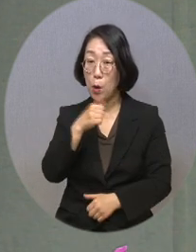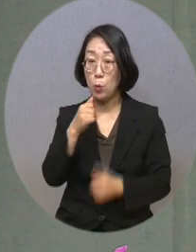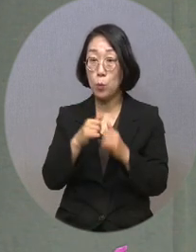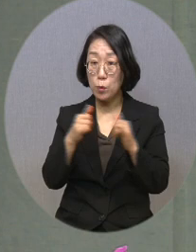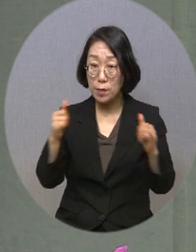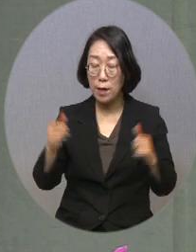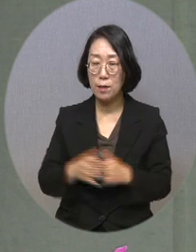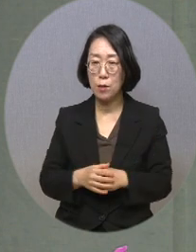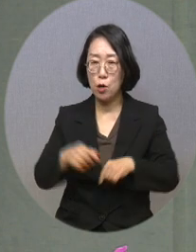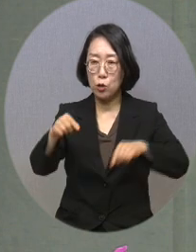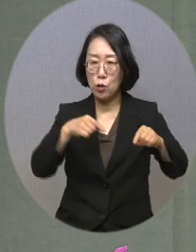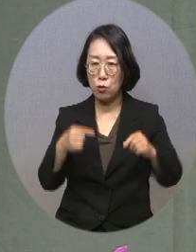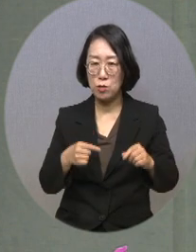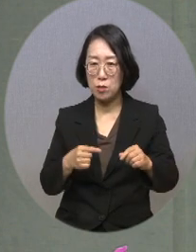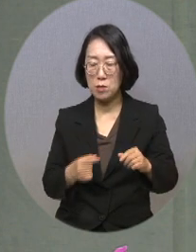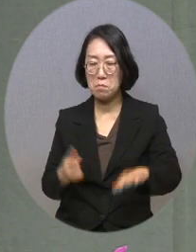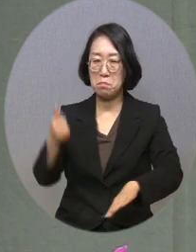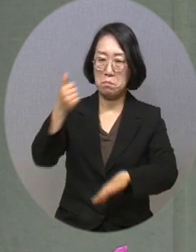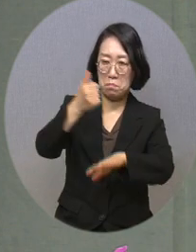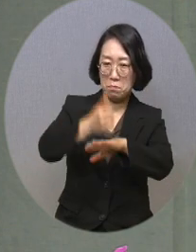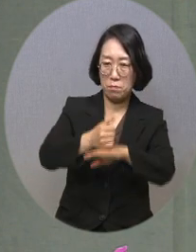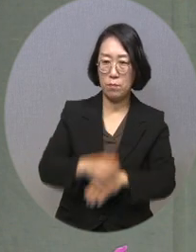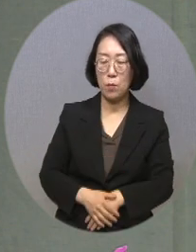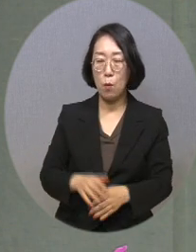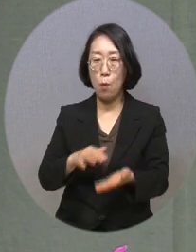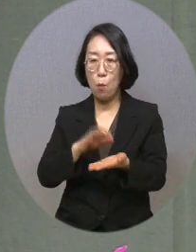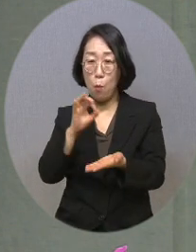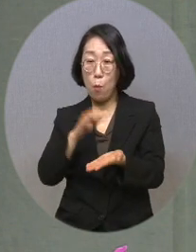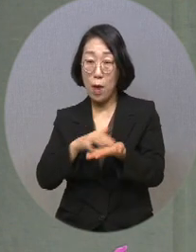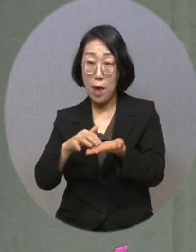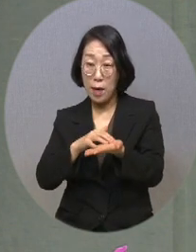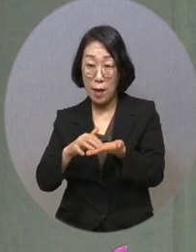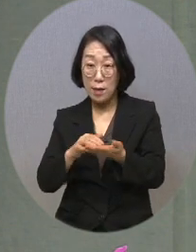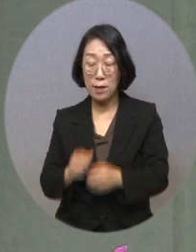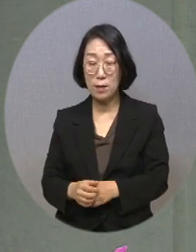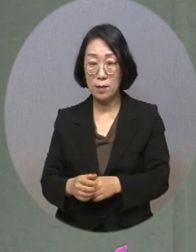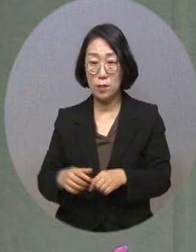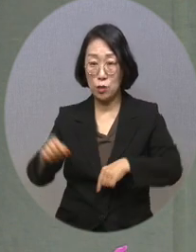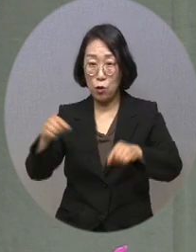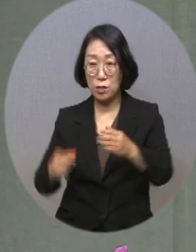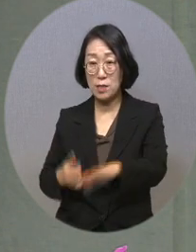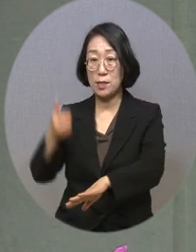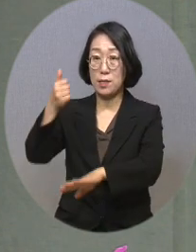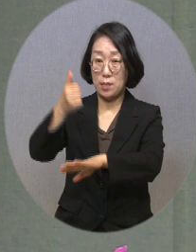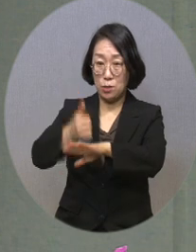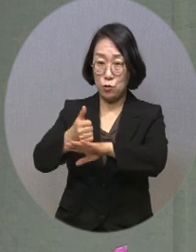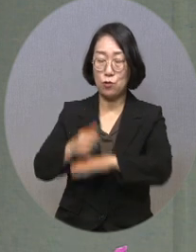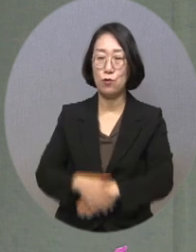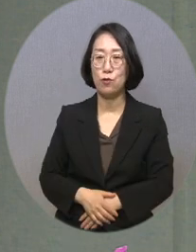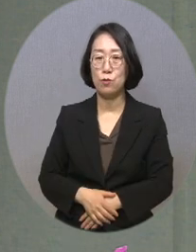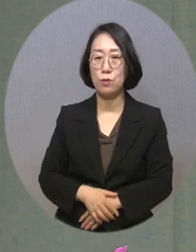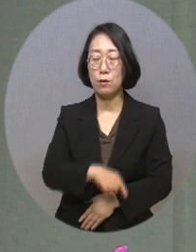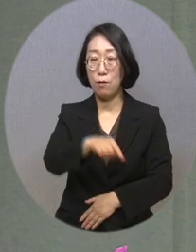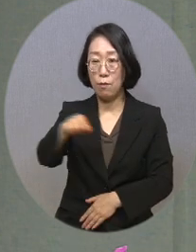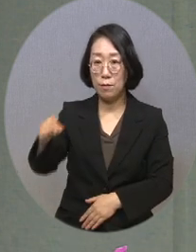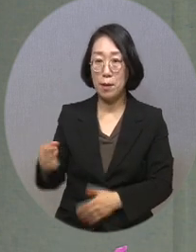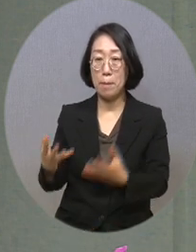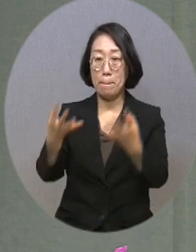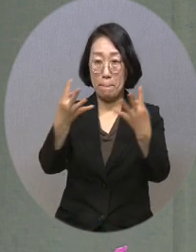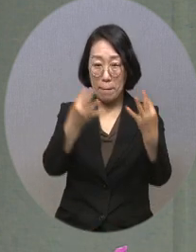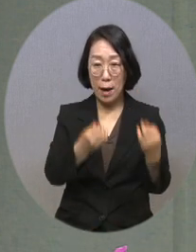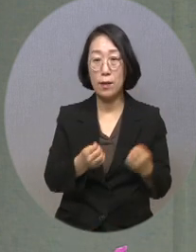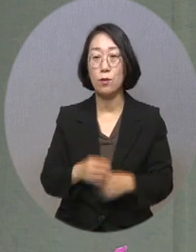진출, 회계사들의 정계 진출, 뭐 이런 전문 직종의 정계 진출이 굉장히